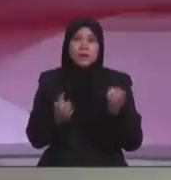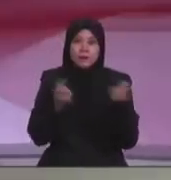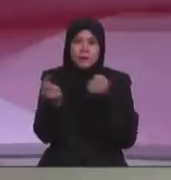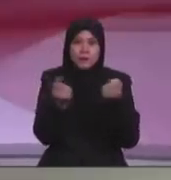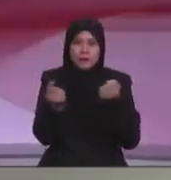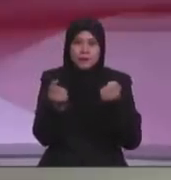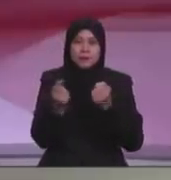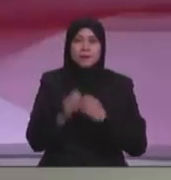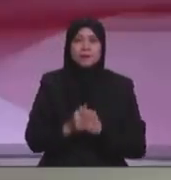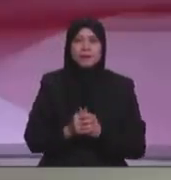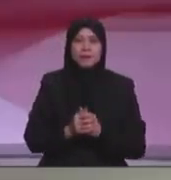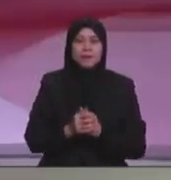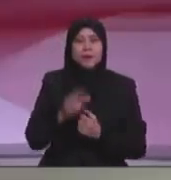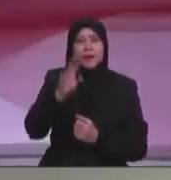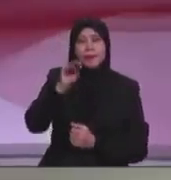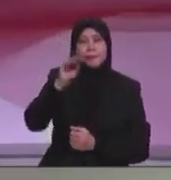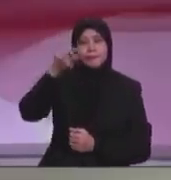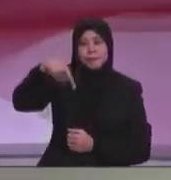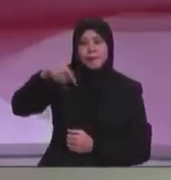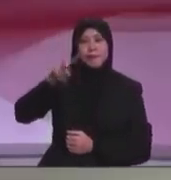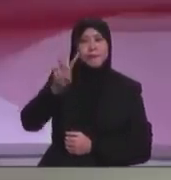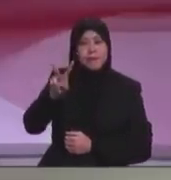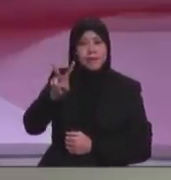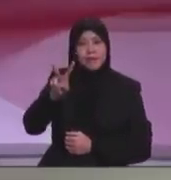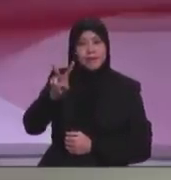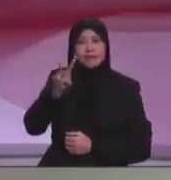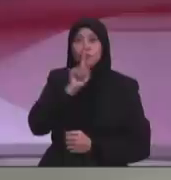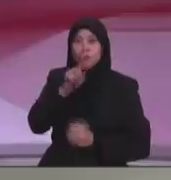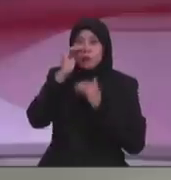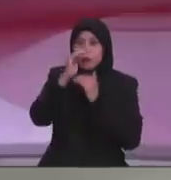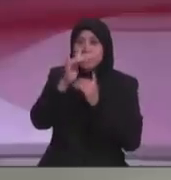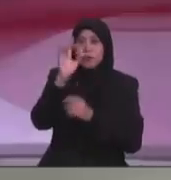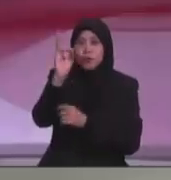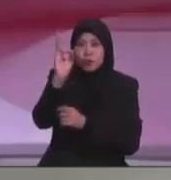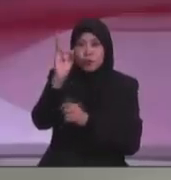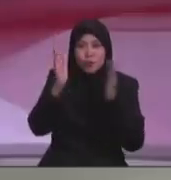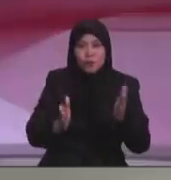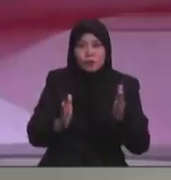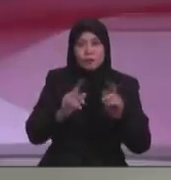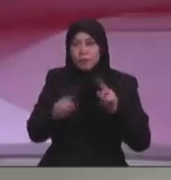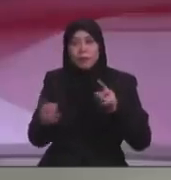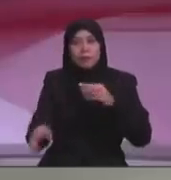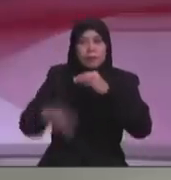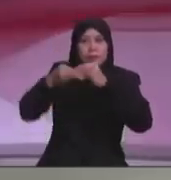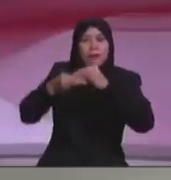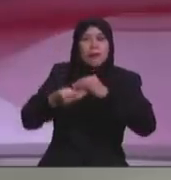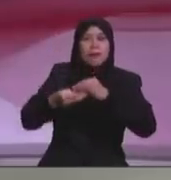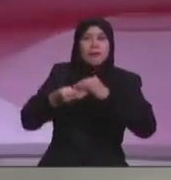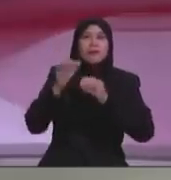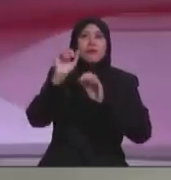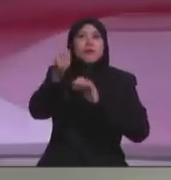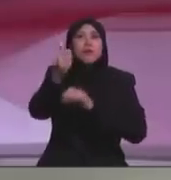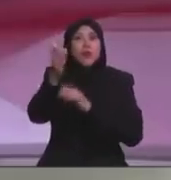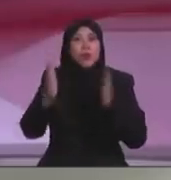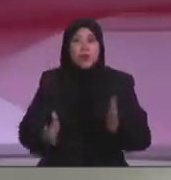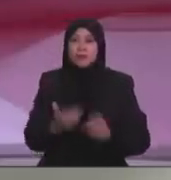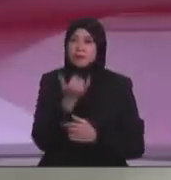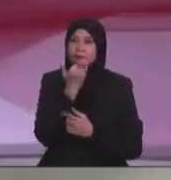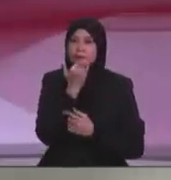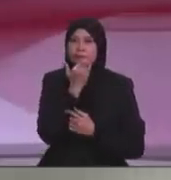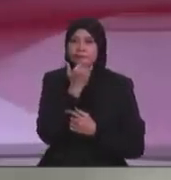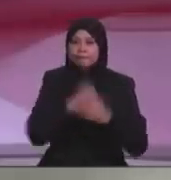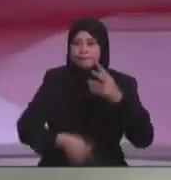Kalau MPV setakat 7, kita taruh 10 orang, mungkin akan ditahan oleh polis untuk kes lain. Kes yang melibatkan Road